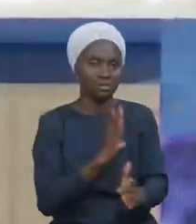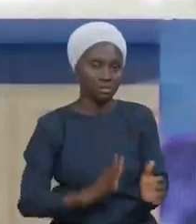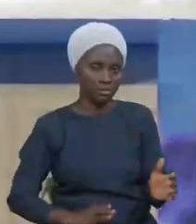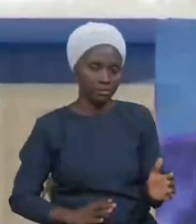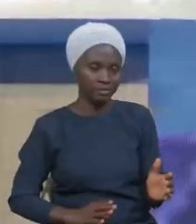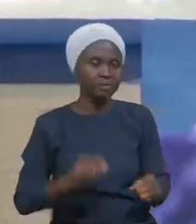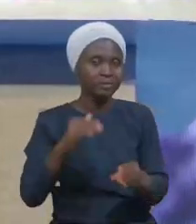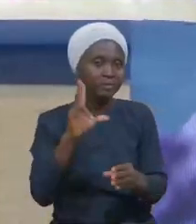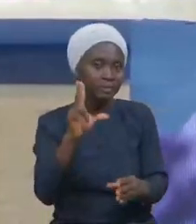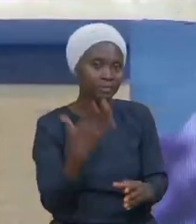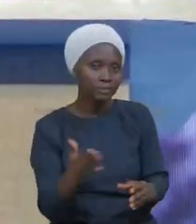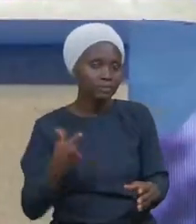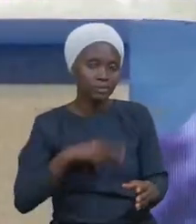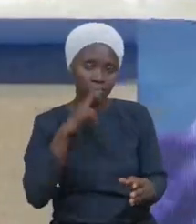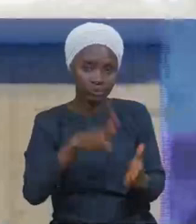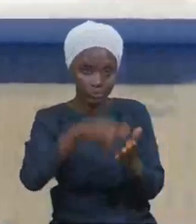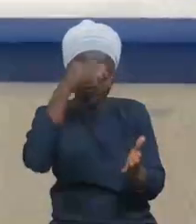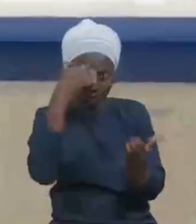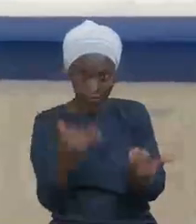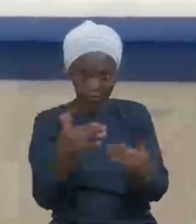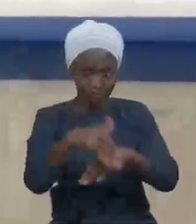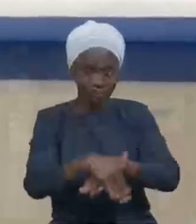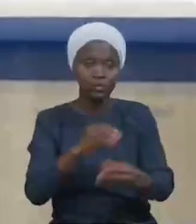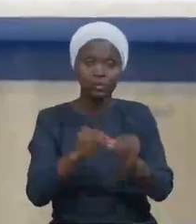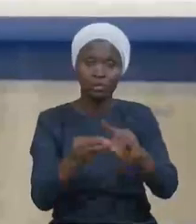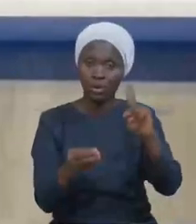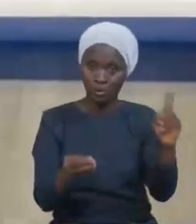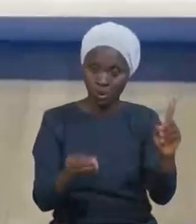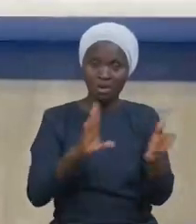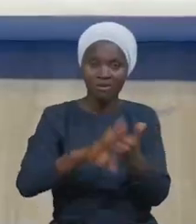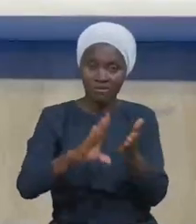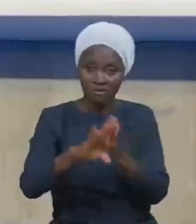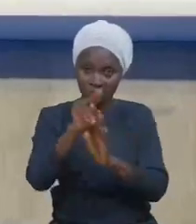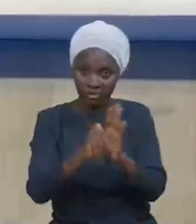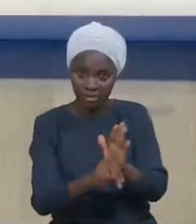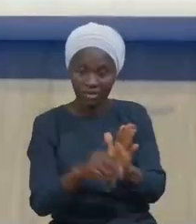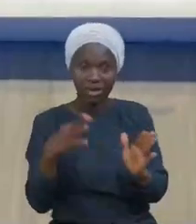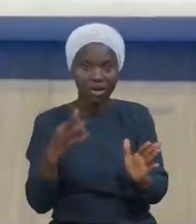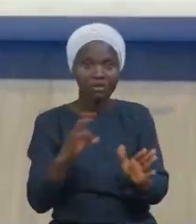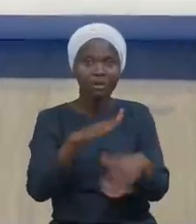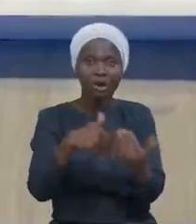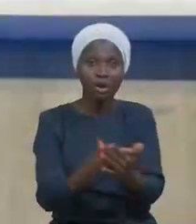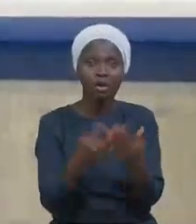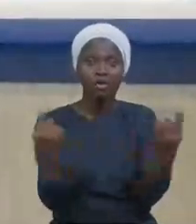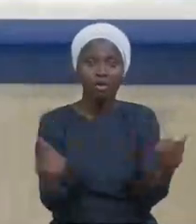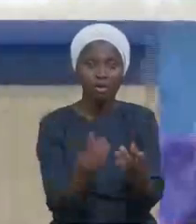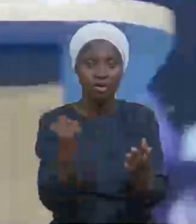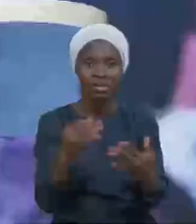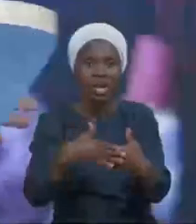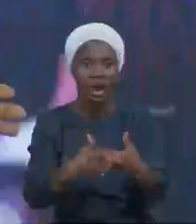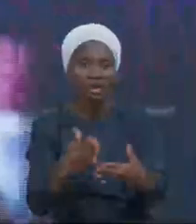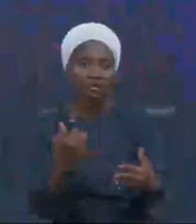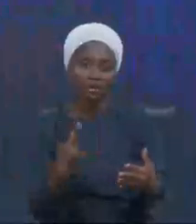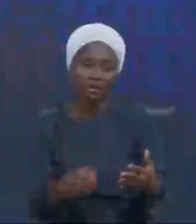soir. Premièrement, le pardon de tous les péchés après la repentance et la